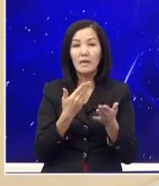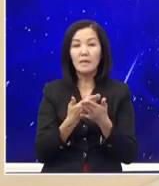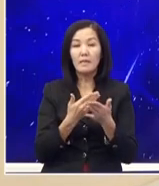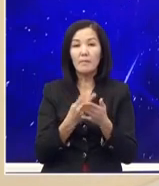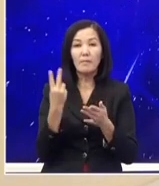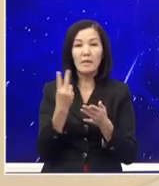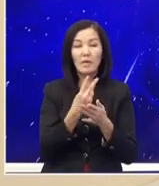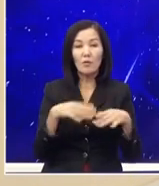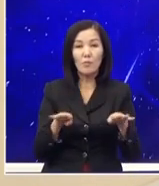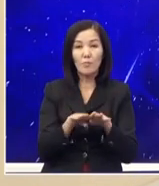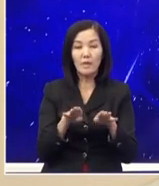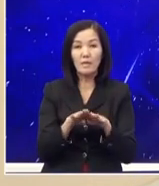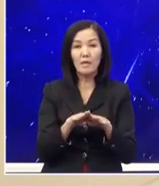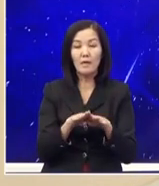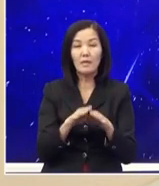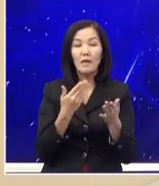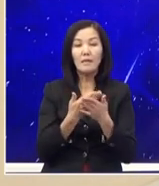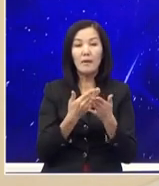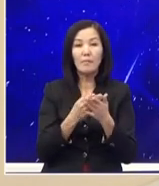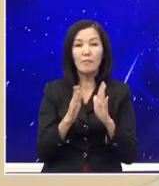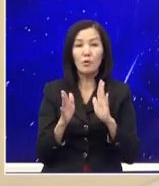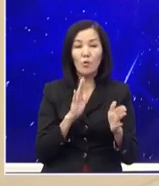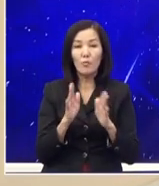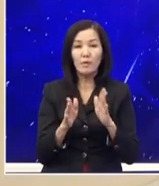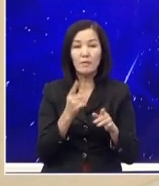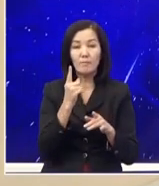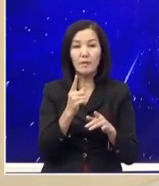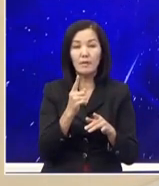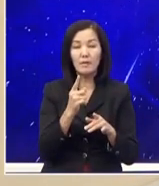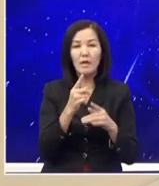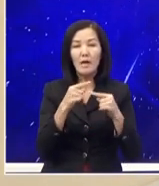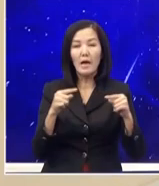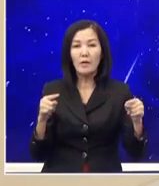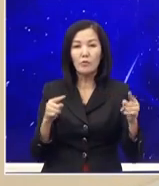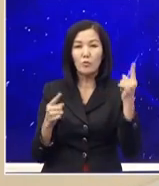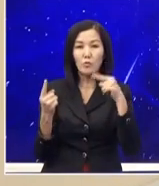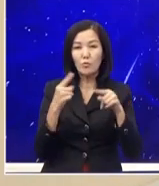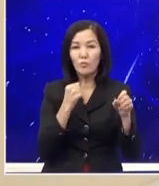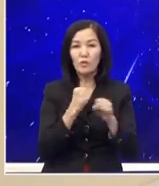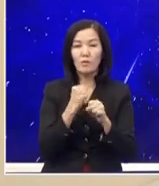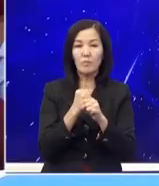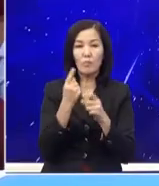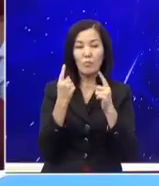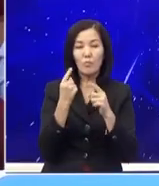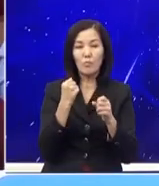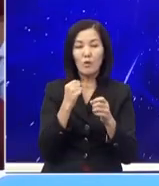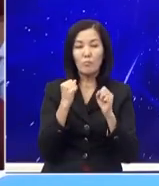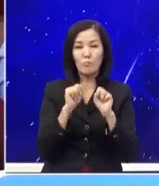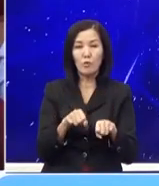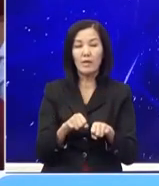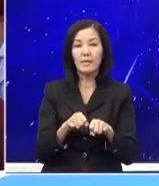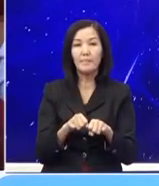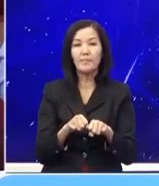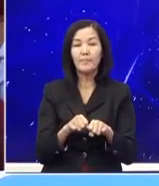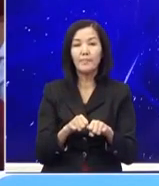бірдей модель, айырмашылығы да жоқ. Мысалы, робот құрылғысынан бір ғана емес, әртүрлі туынды жасап шығаруға болады. Жалпы ортақ